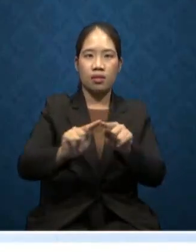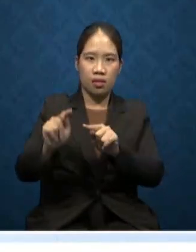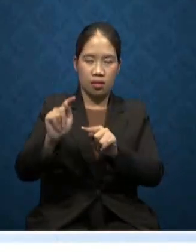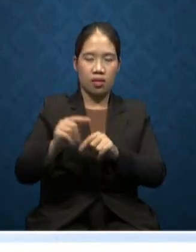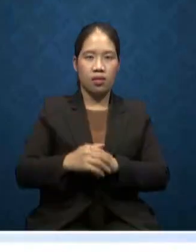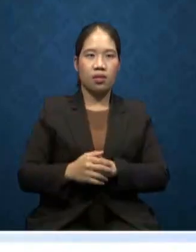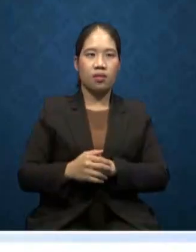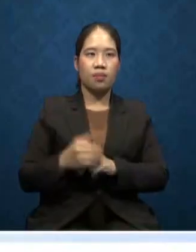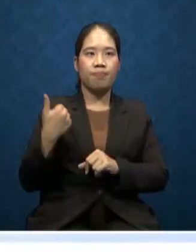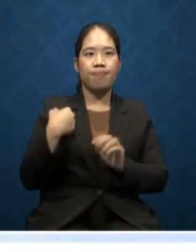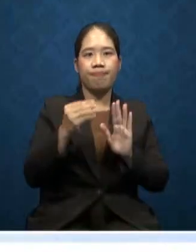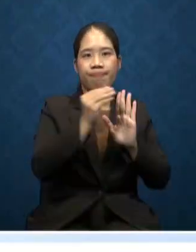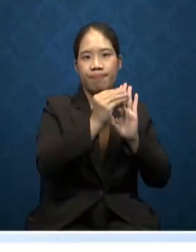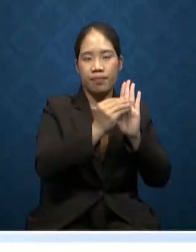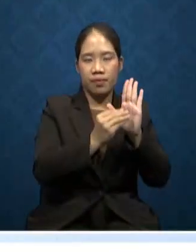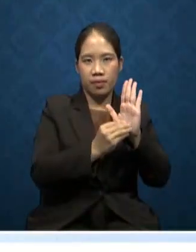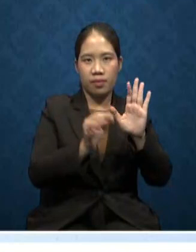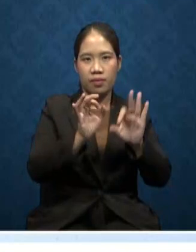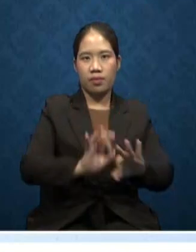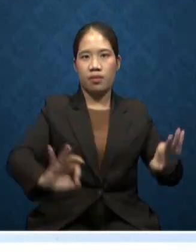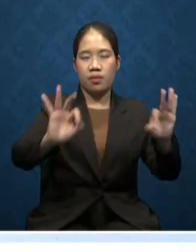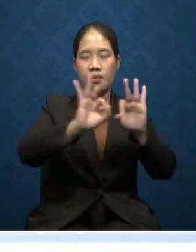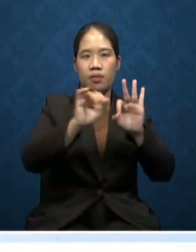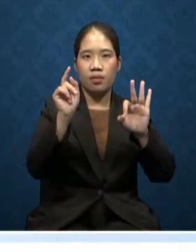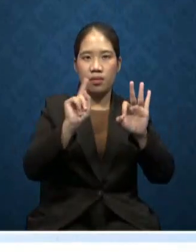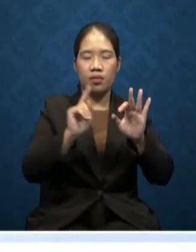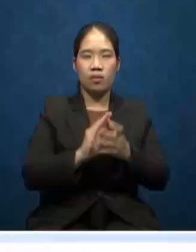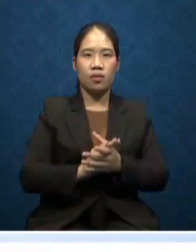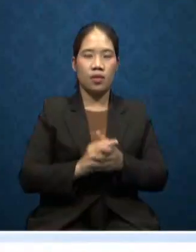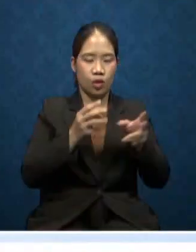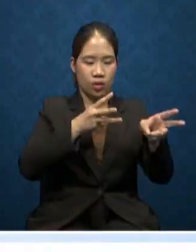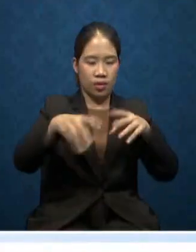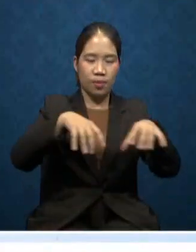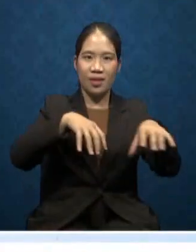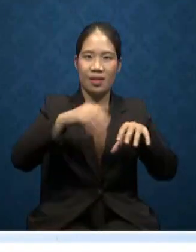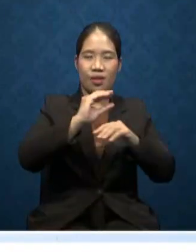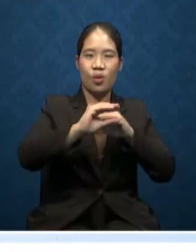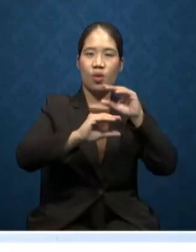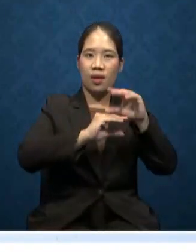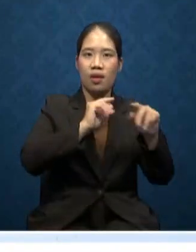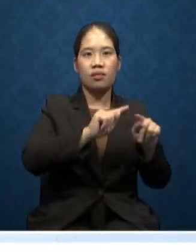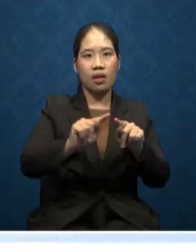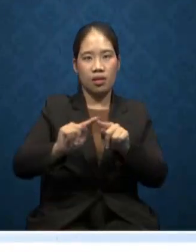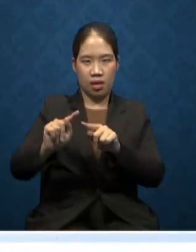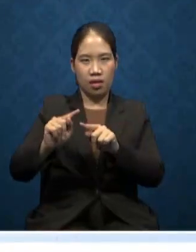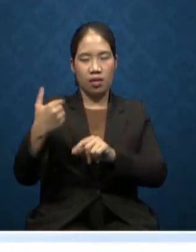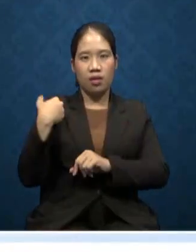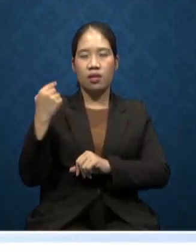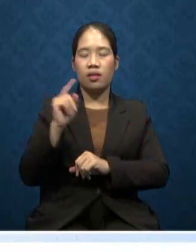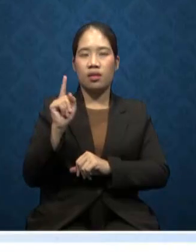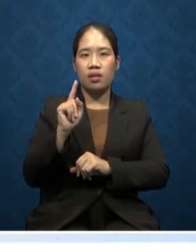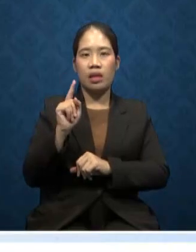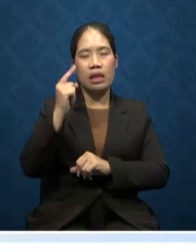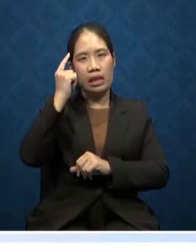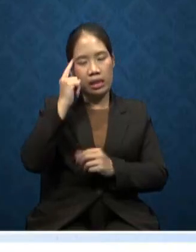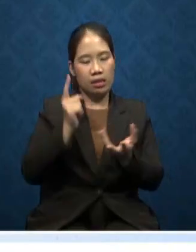Input Output Tableสำคัญก็คือว่าในการดำเนนการโครงการทั้งนี้ก็จะมีก